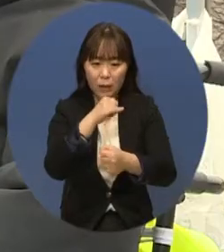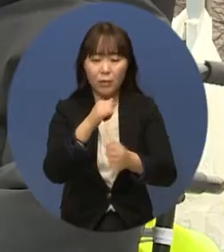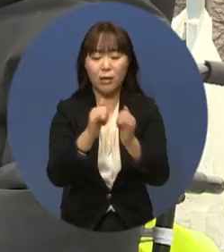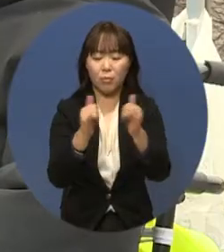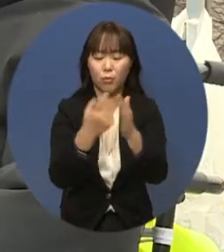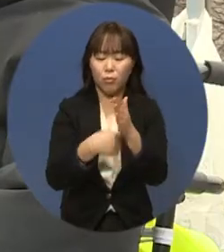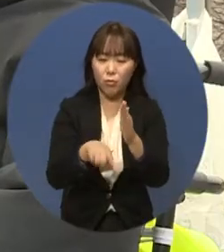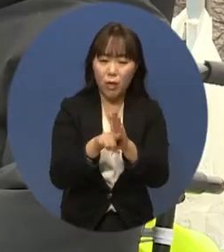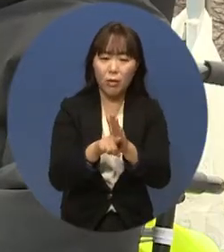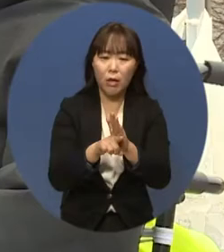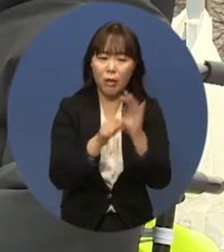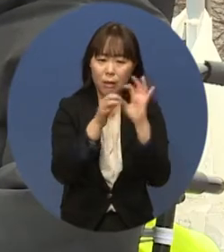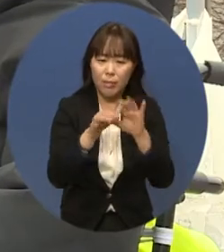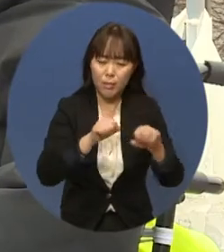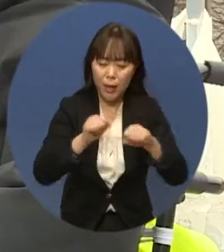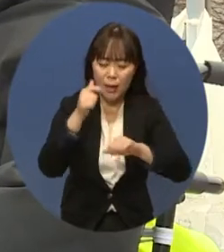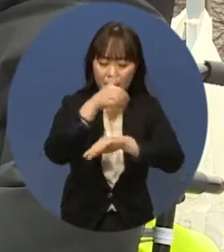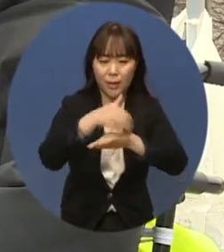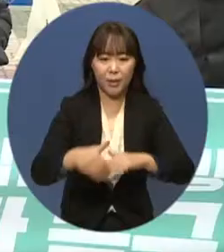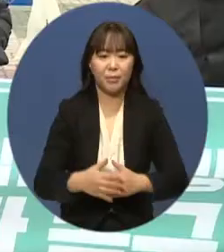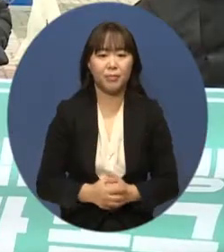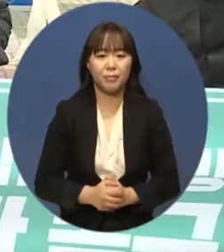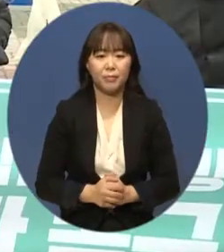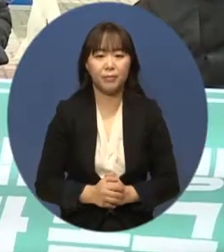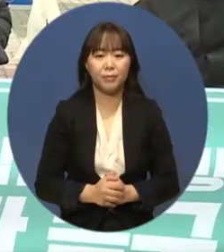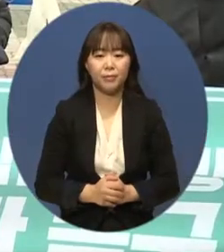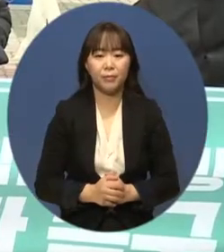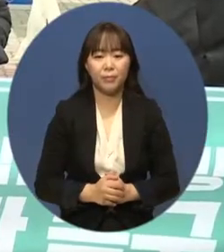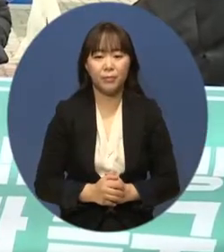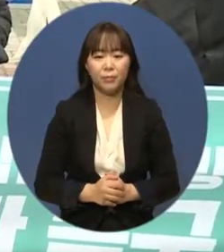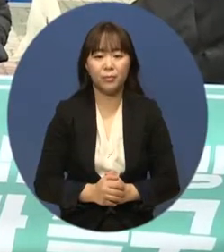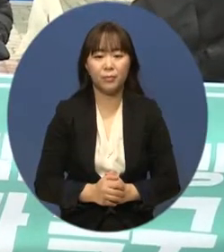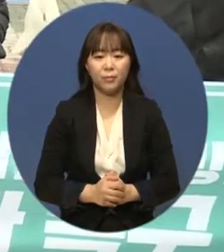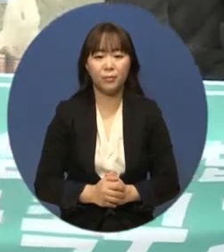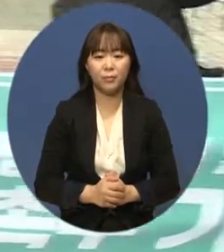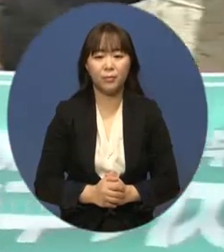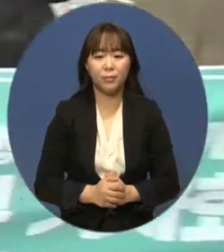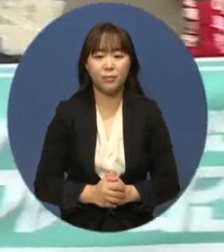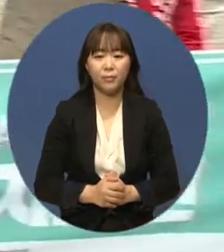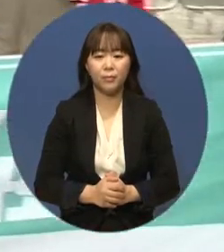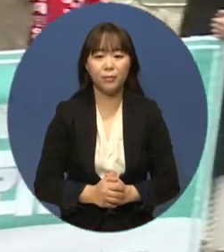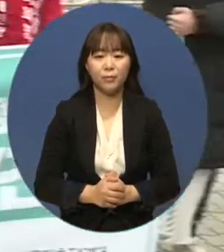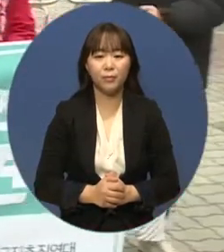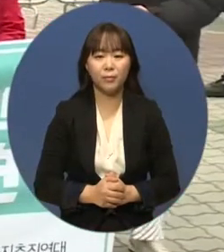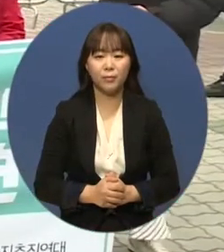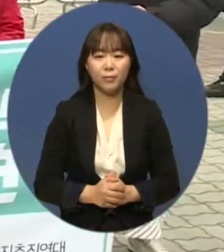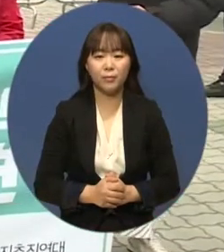지속적인 움직임에 나설 예정입니다. 복지TV 뉴스 박성룡입니다.